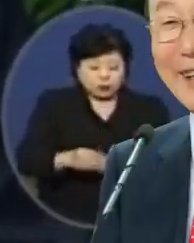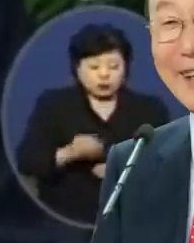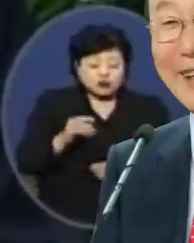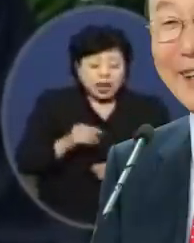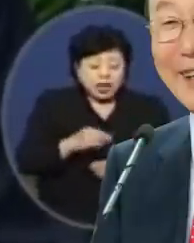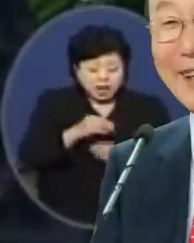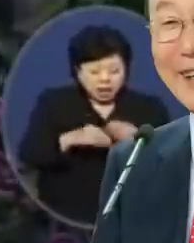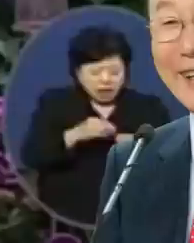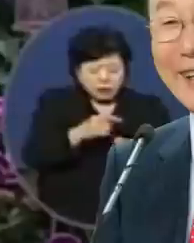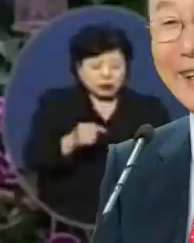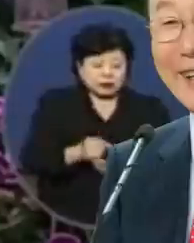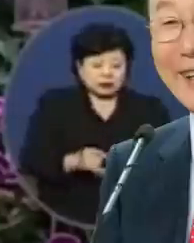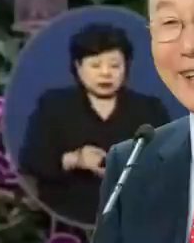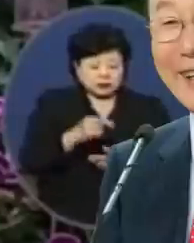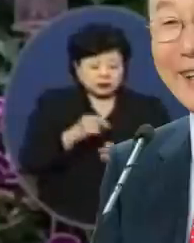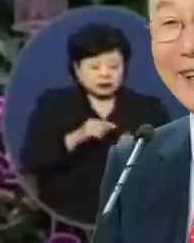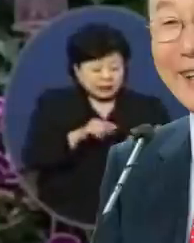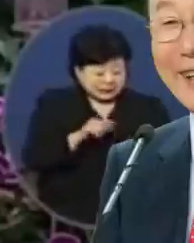잠언서 18장